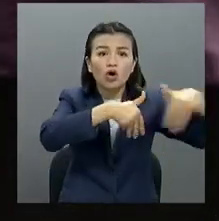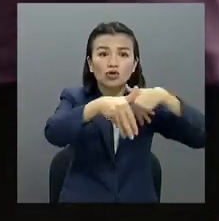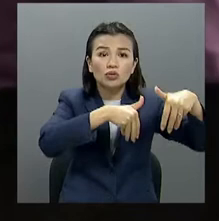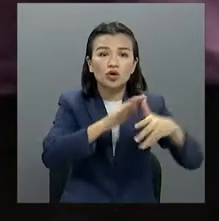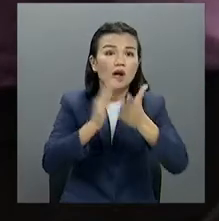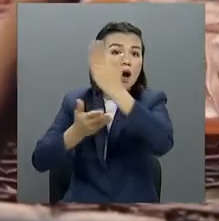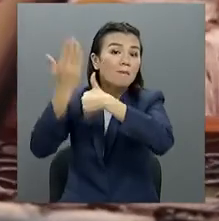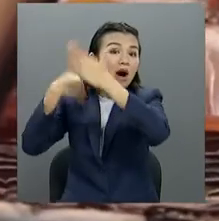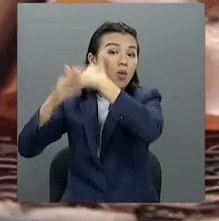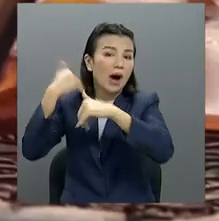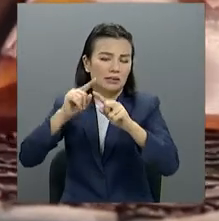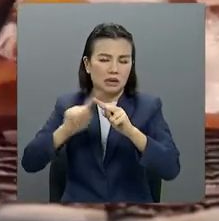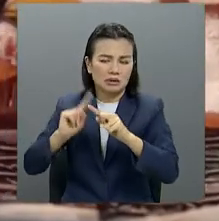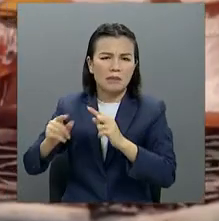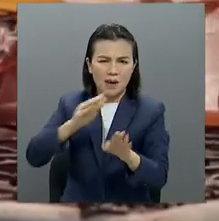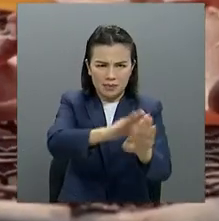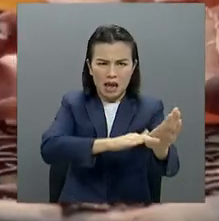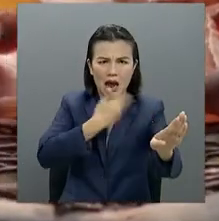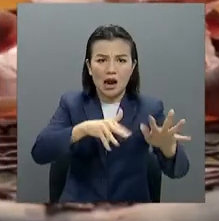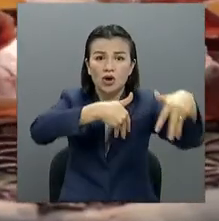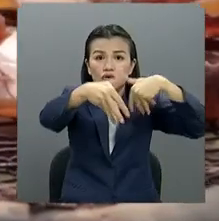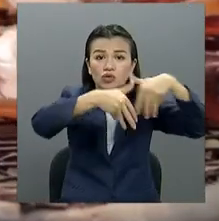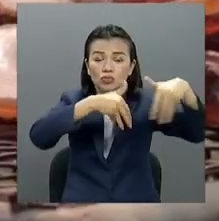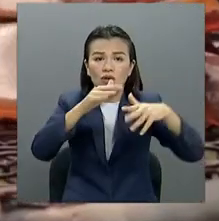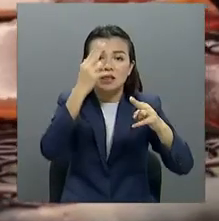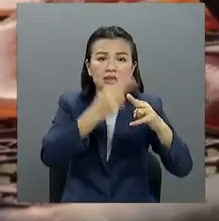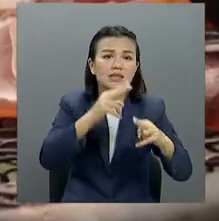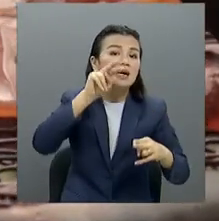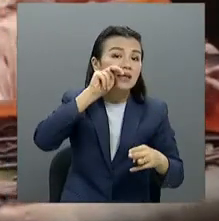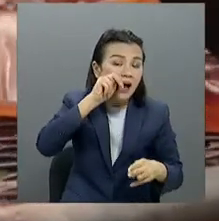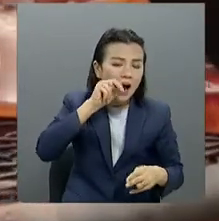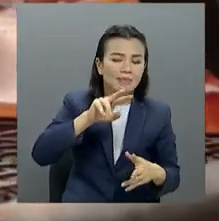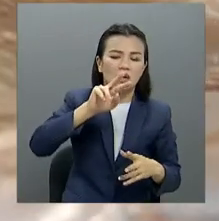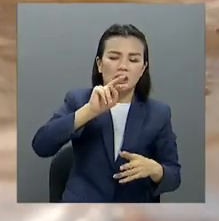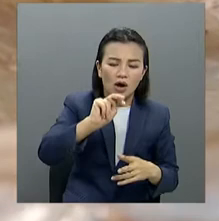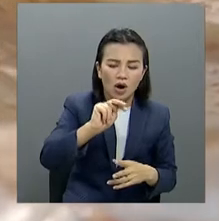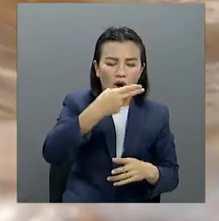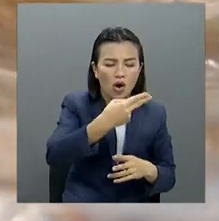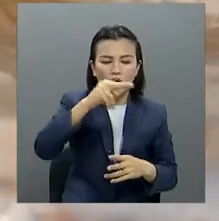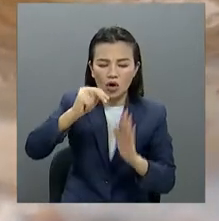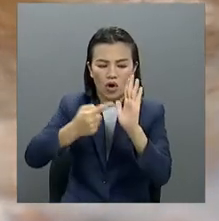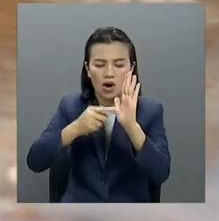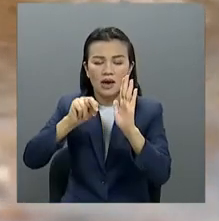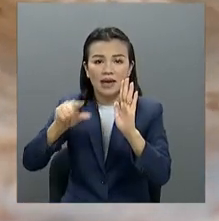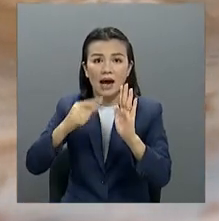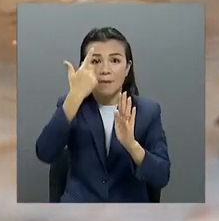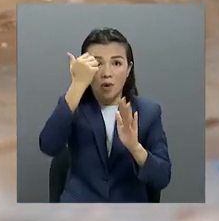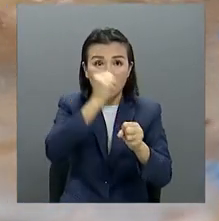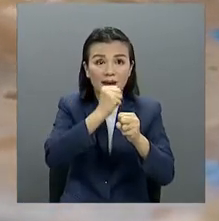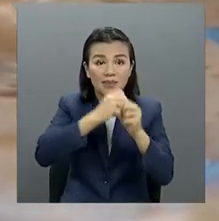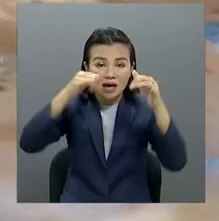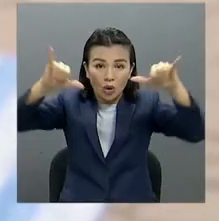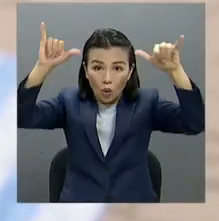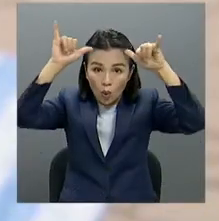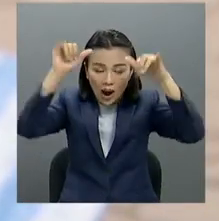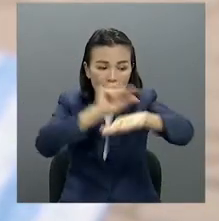างยาวนานที่ชาวบ้านฮ้องน้ำหนังเพราะทำมาจากหนังควายแผ่นหนาเป็นกรรมวิธีของคนโบราณในการแปรรูปอา